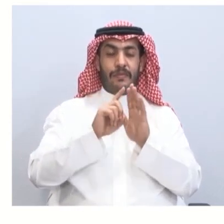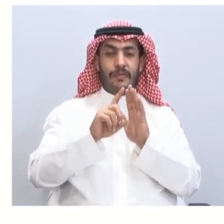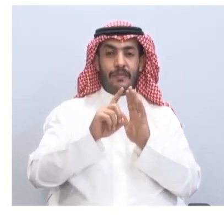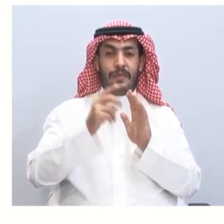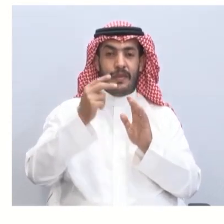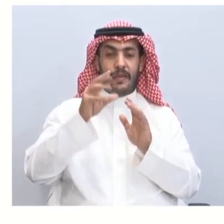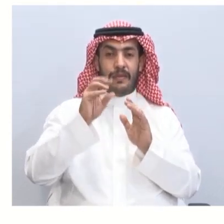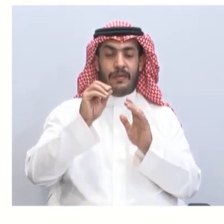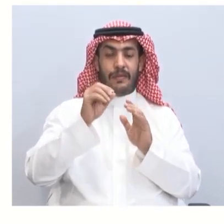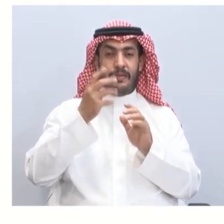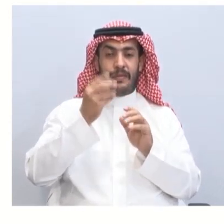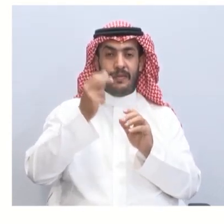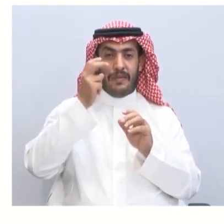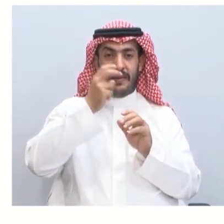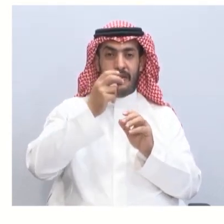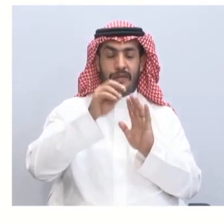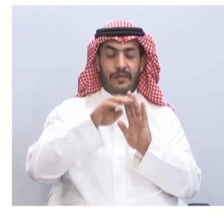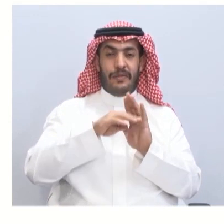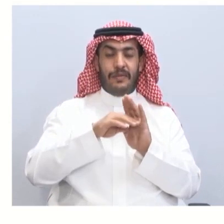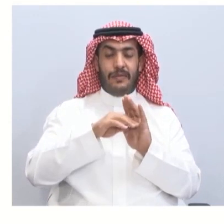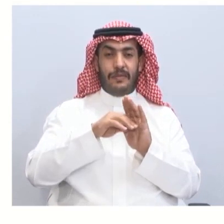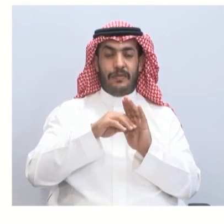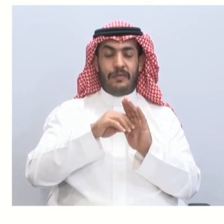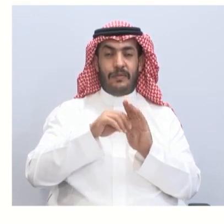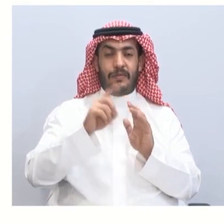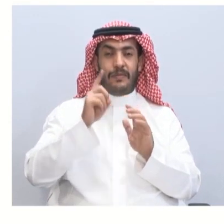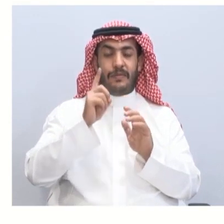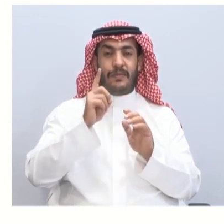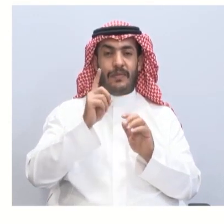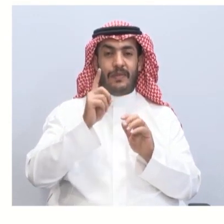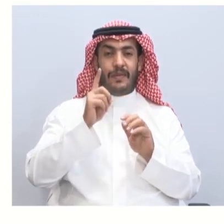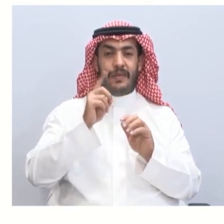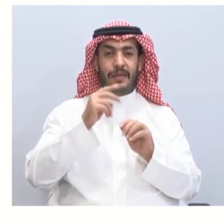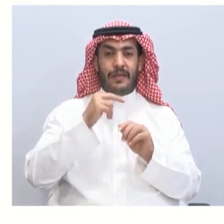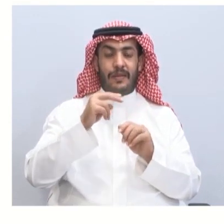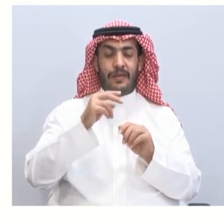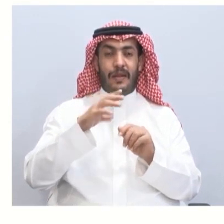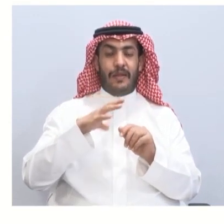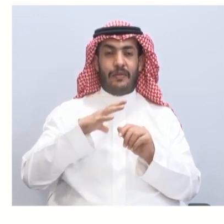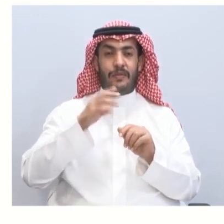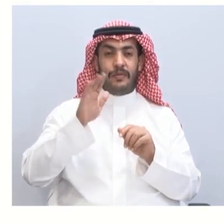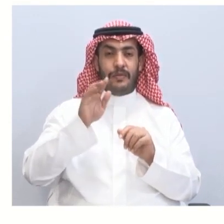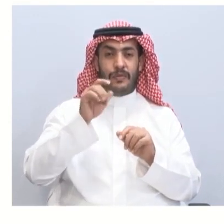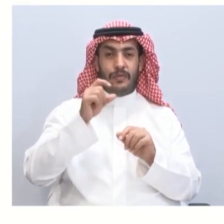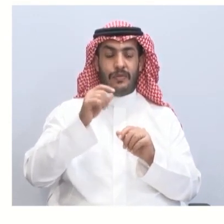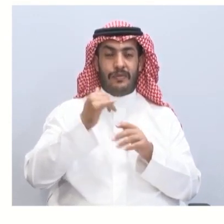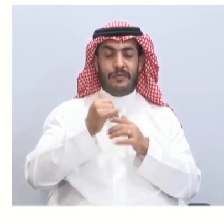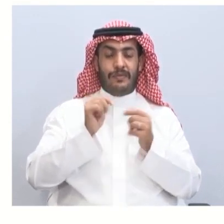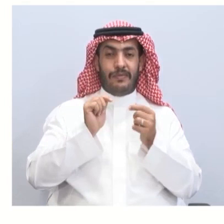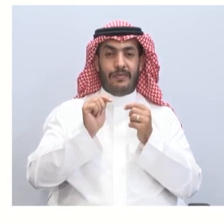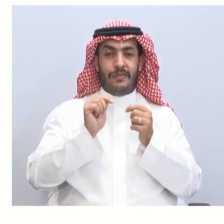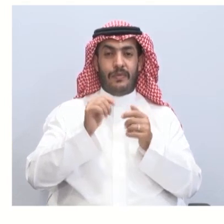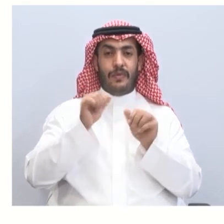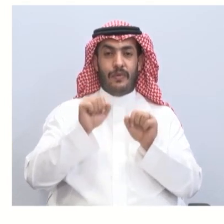عبد الله بن فيصل مبايعه شرعيه ولكن اخيها الامير سعود بن فيصل نازعه